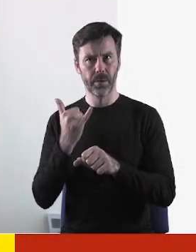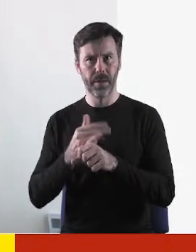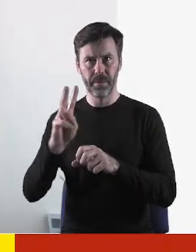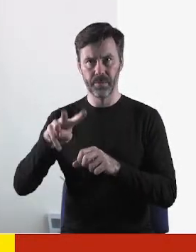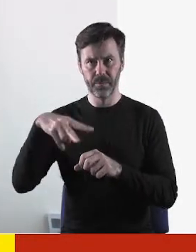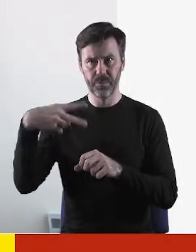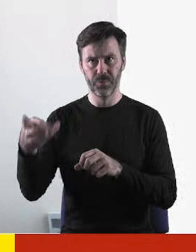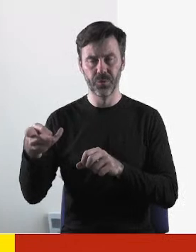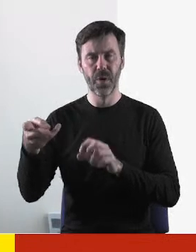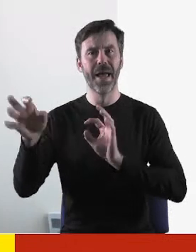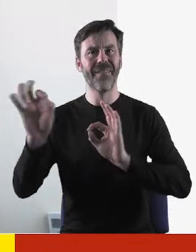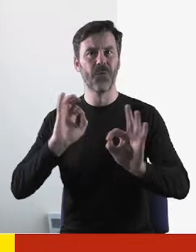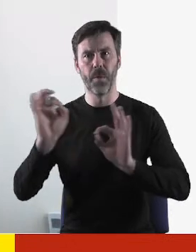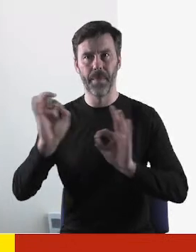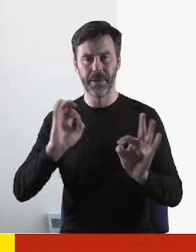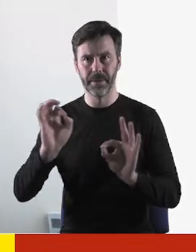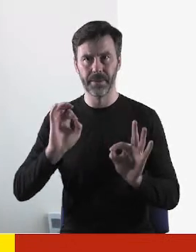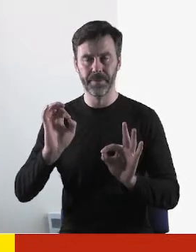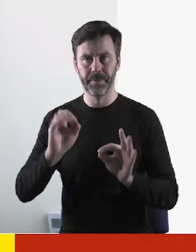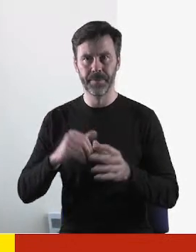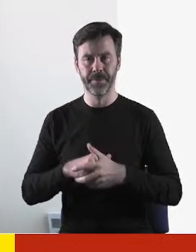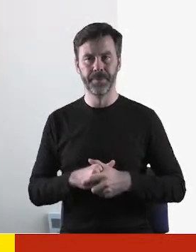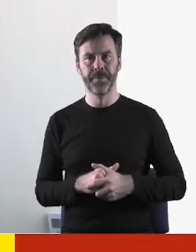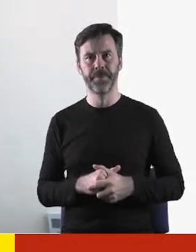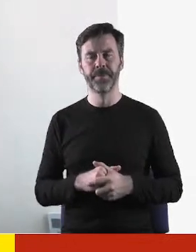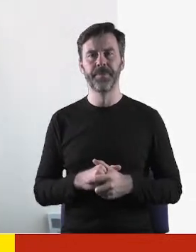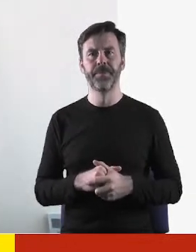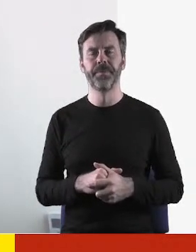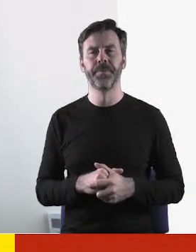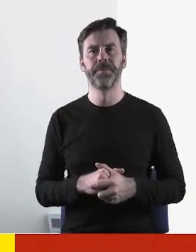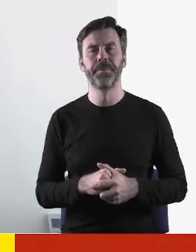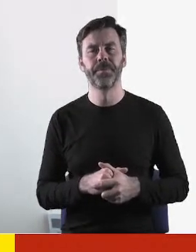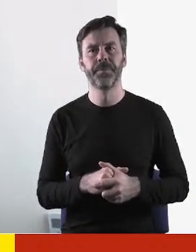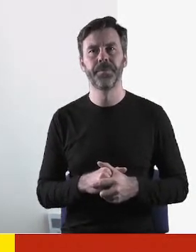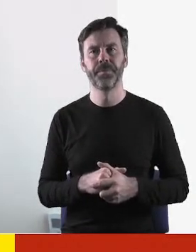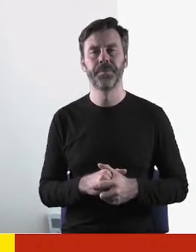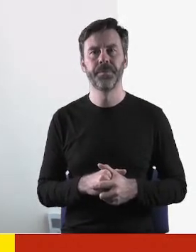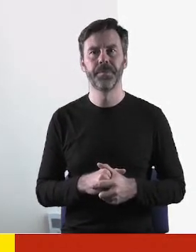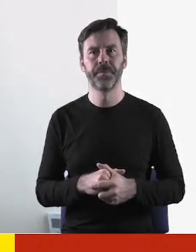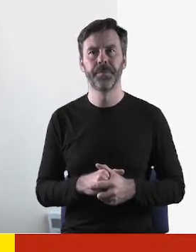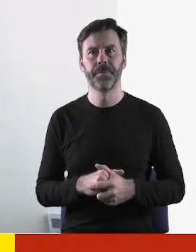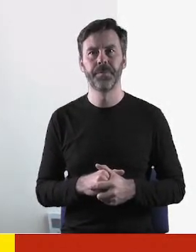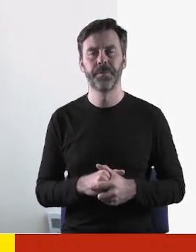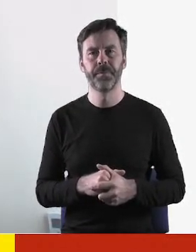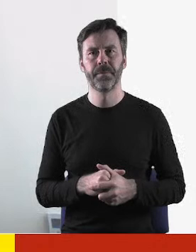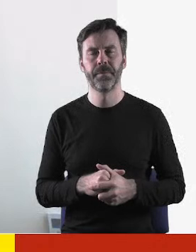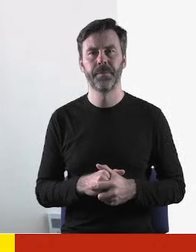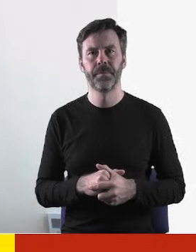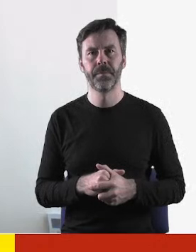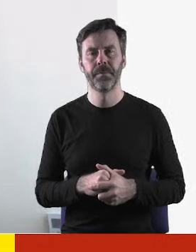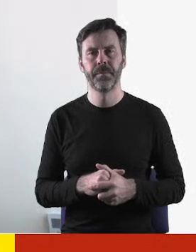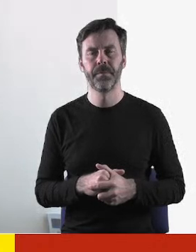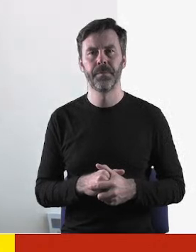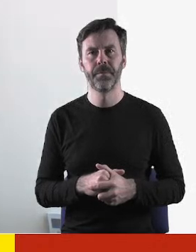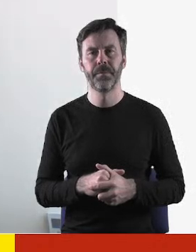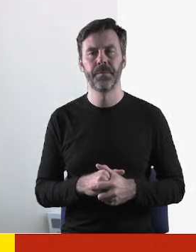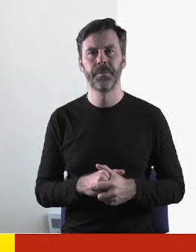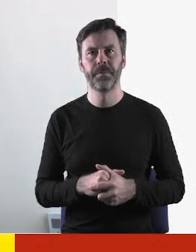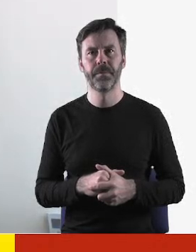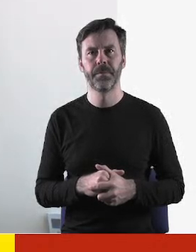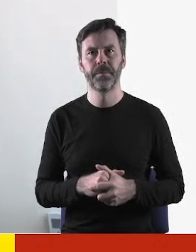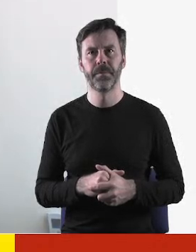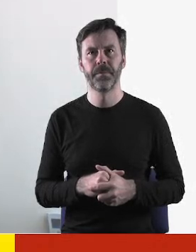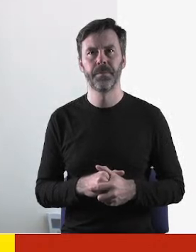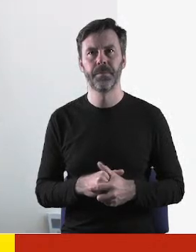wyślemy informacje mailowo, bądź jak będzie pani sobie życzyć, pocztą pani radnej Annie